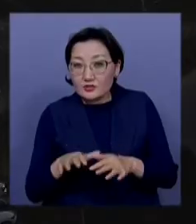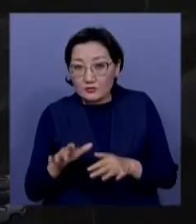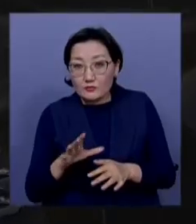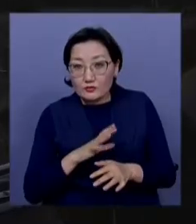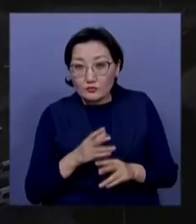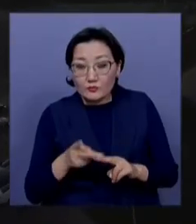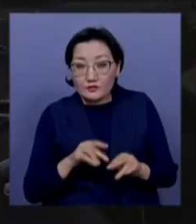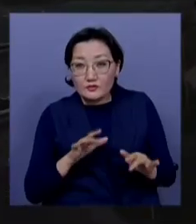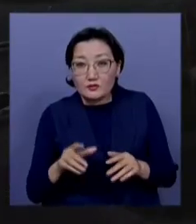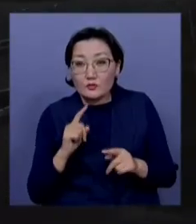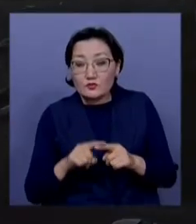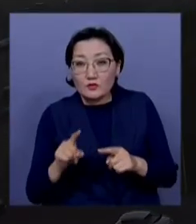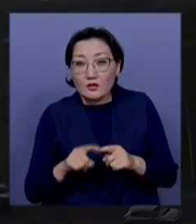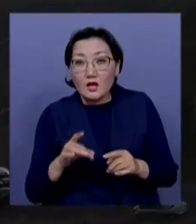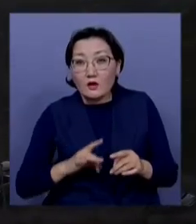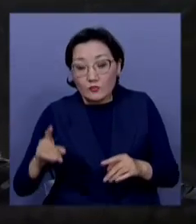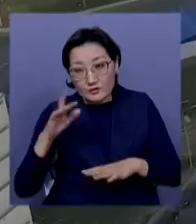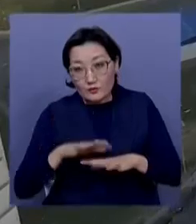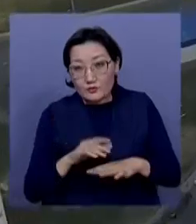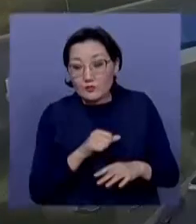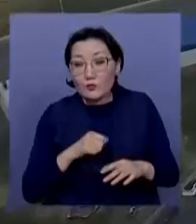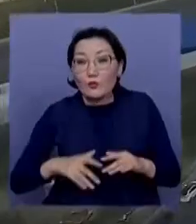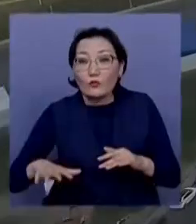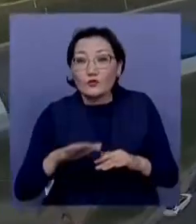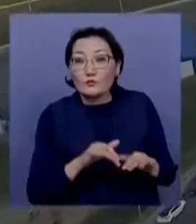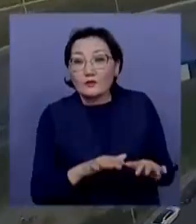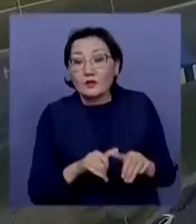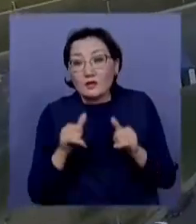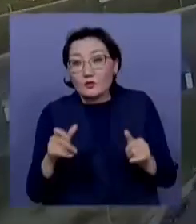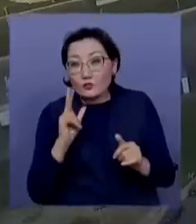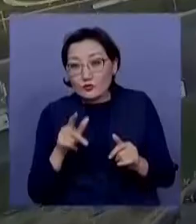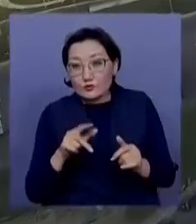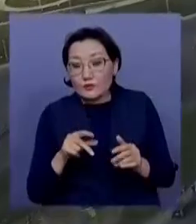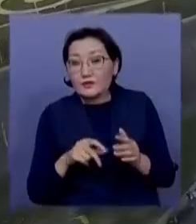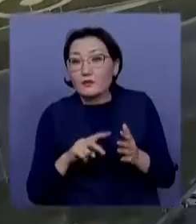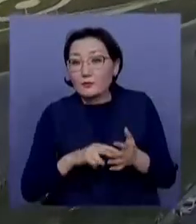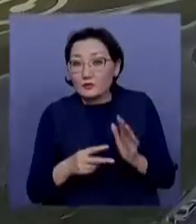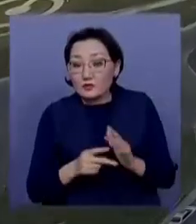емес. Бұл шаруа таяу уақытта аудан әкімдері өз аумақтарын дамытудың 3 жылдық шеберлік